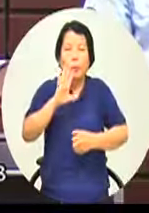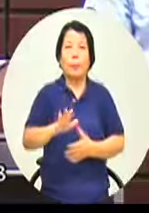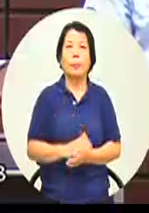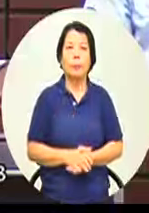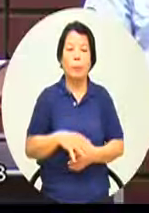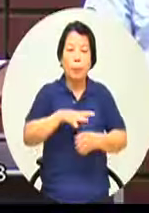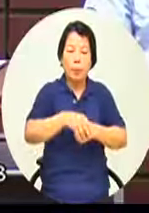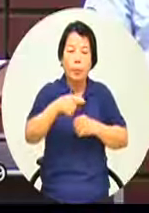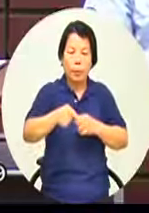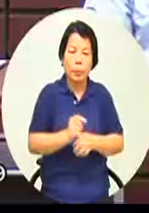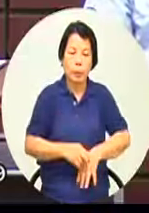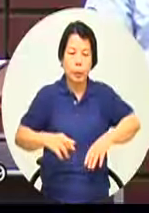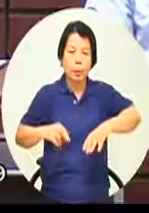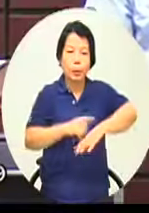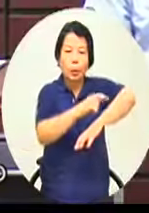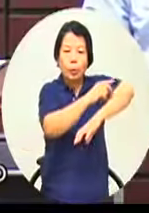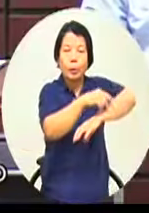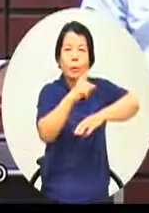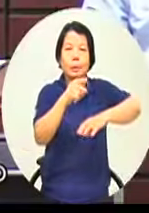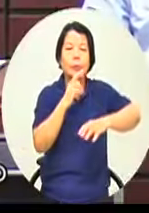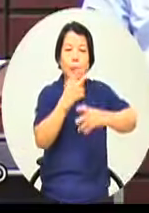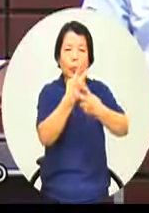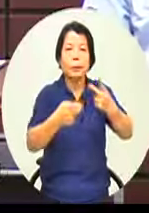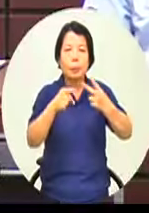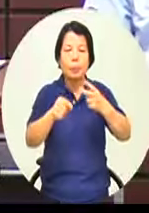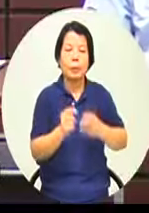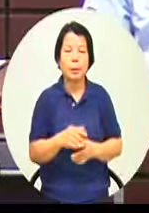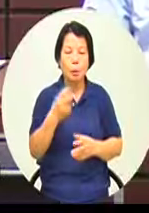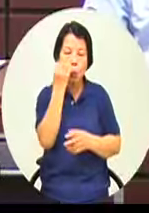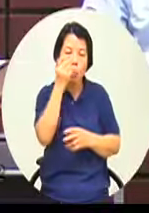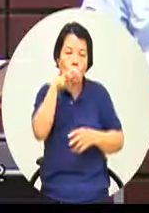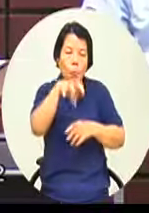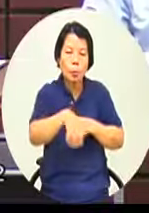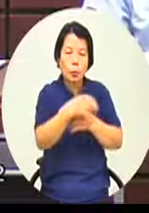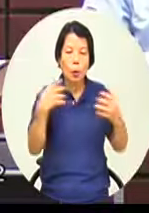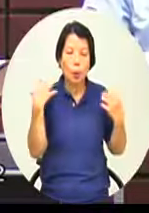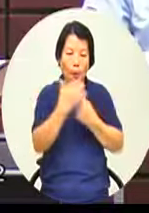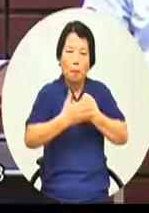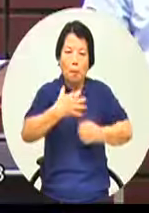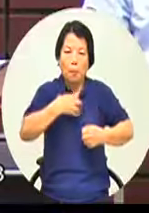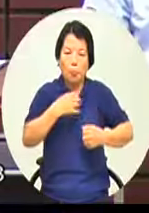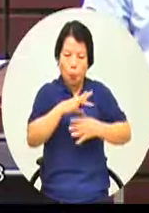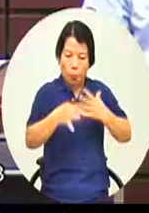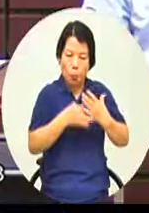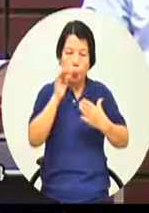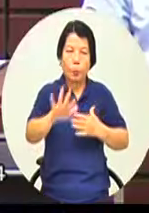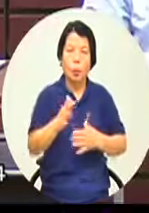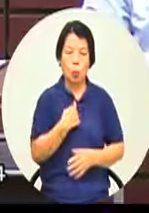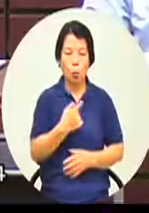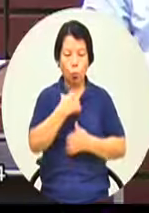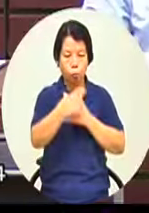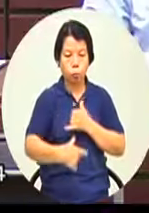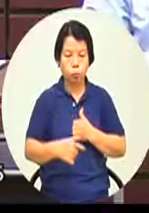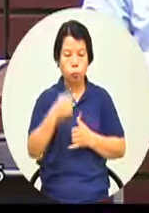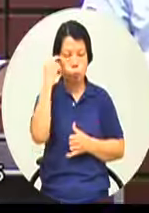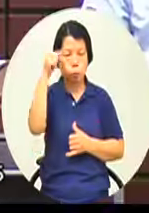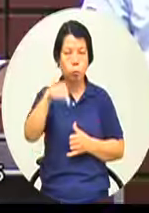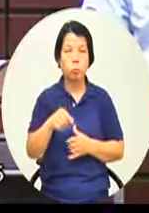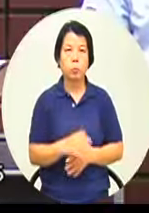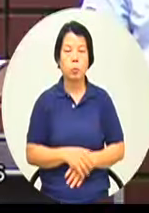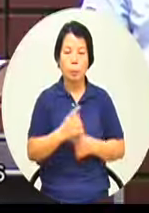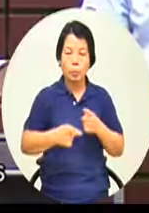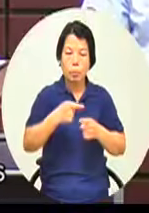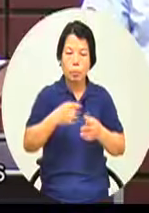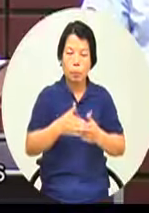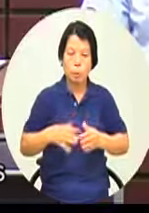包括我们的登山客那个我们公安局也有一个保险制度。那我个人觉得啦，个人觉得应该是从